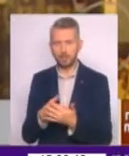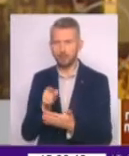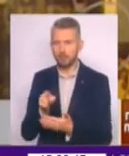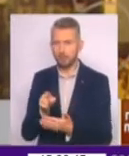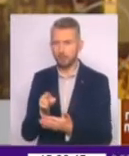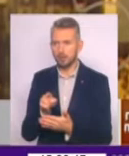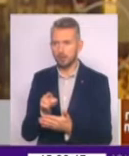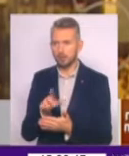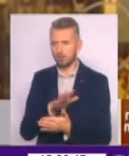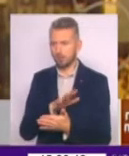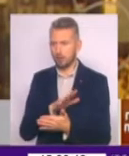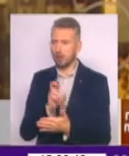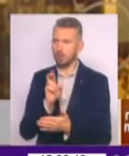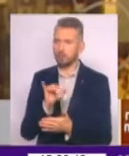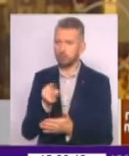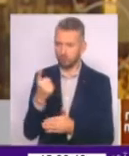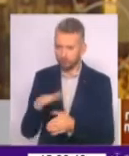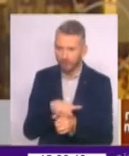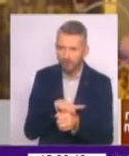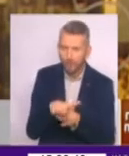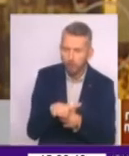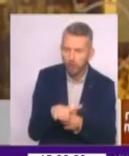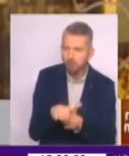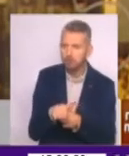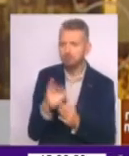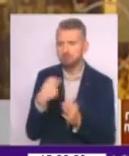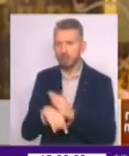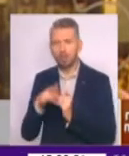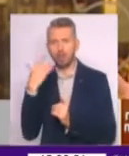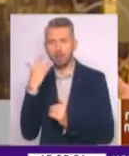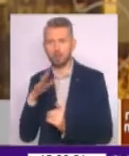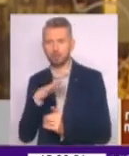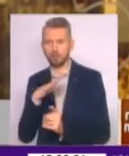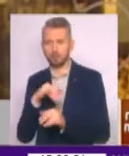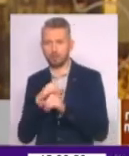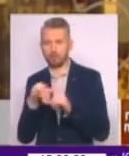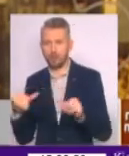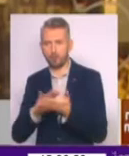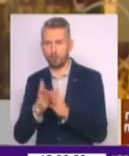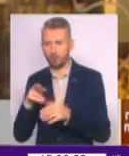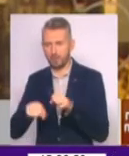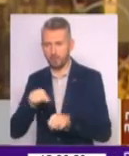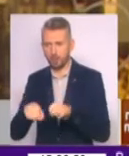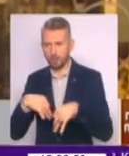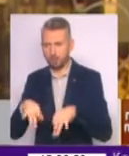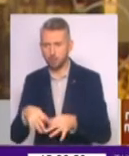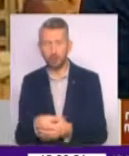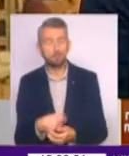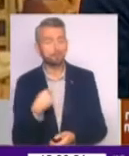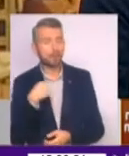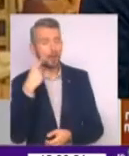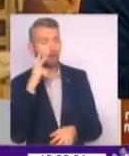в дії, це набагато полегшило дійсно взагалі повністю роботі і розвитку цієї інфраструктури? Ну, я вважаю,